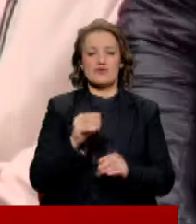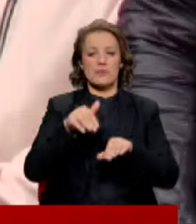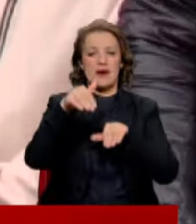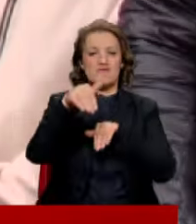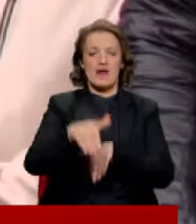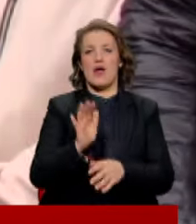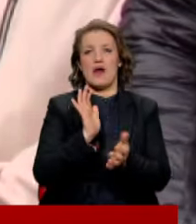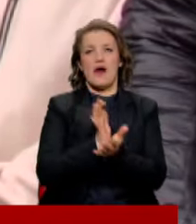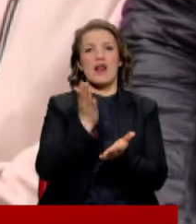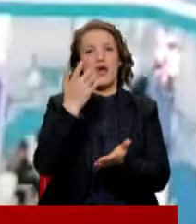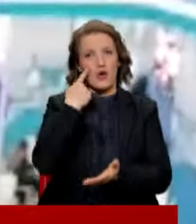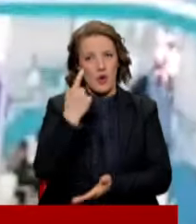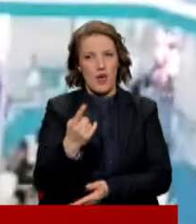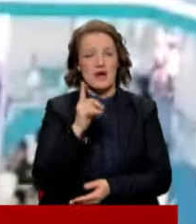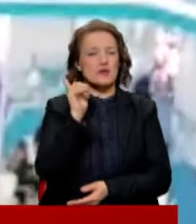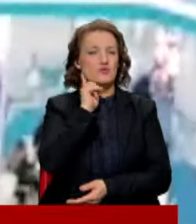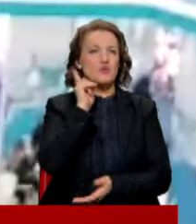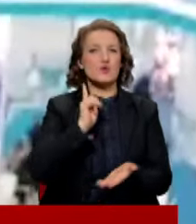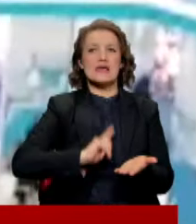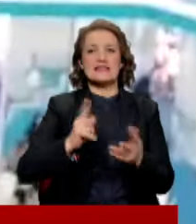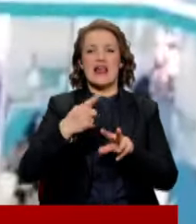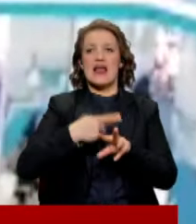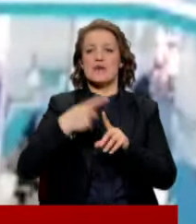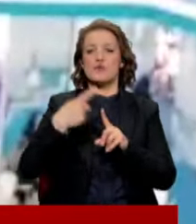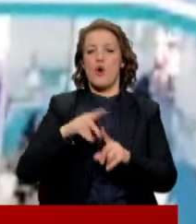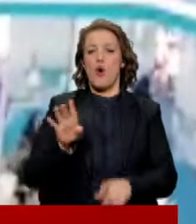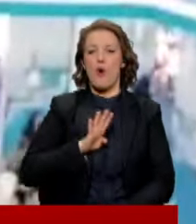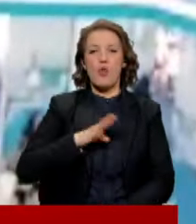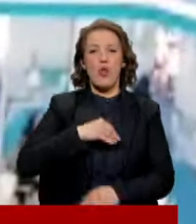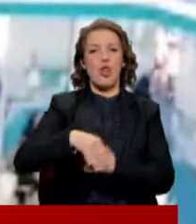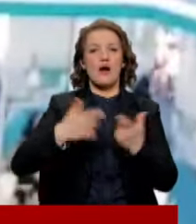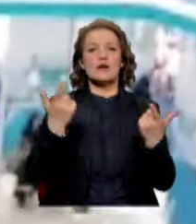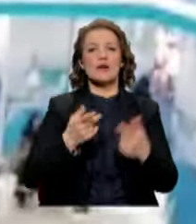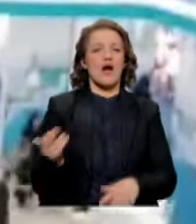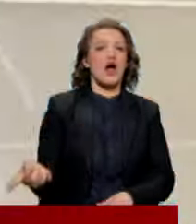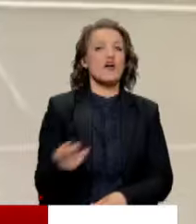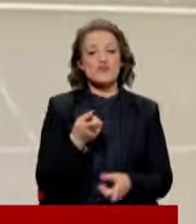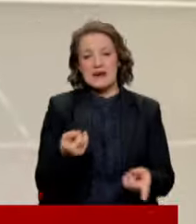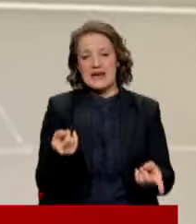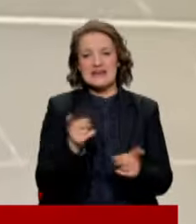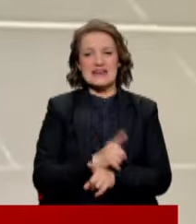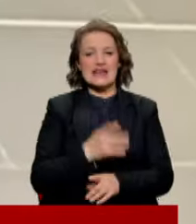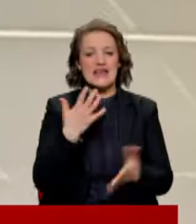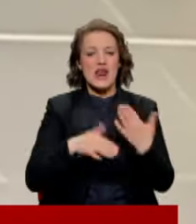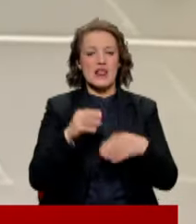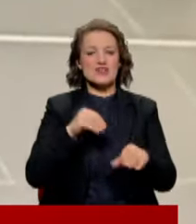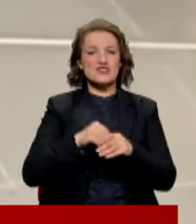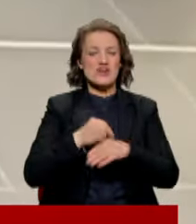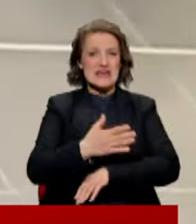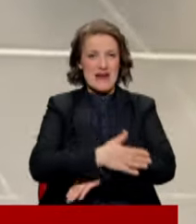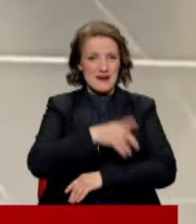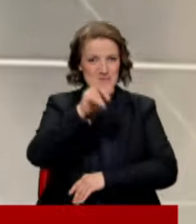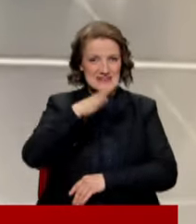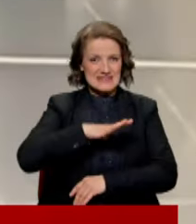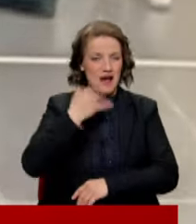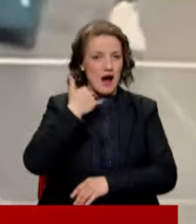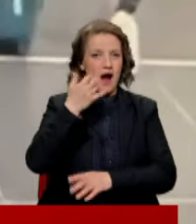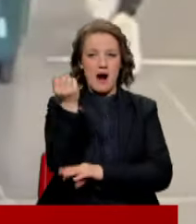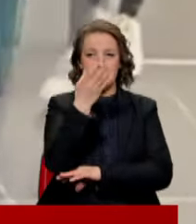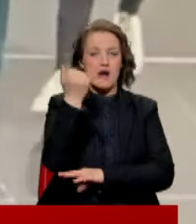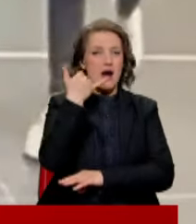toprağa veren aileye göre ünlü yazar Eylem Tok, oğlunu olay yerinden kaçırmak yerine yaralılar için yardım istese Oğuz